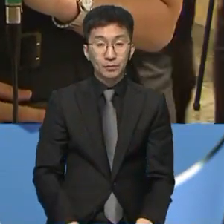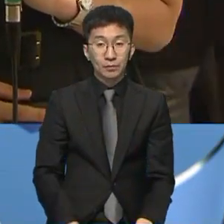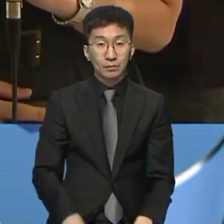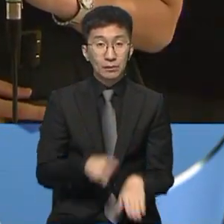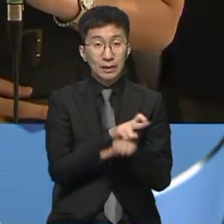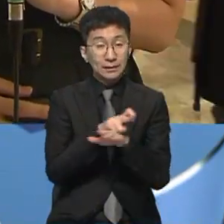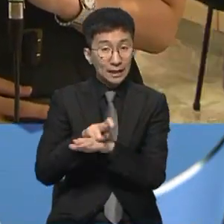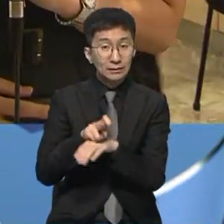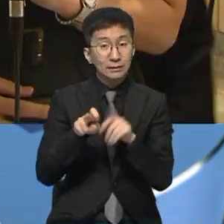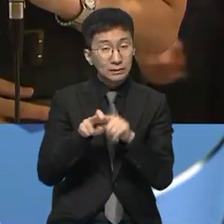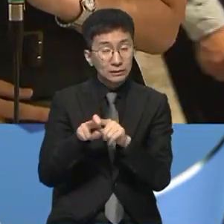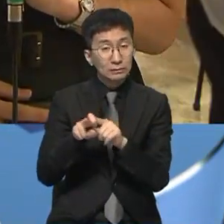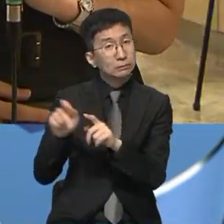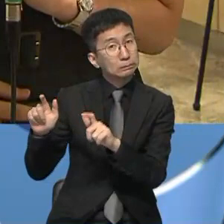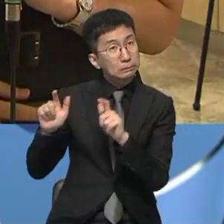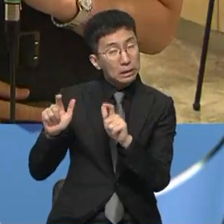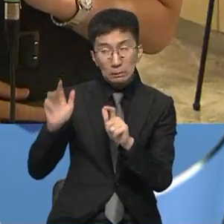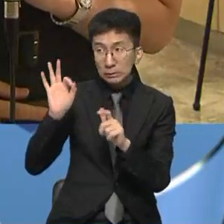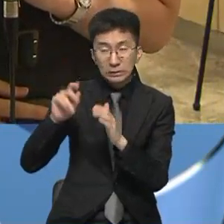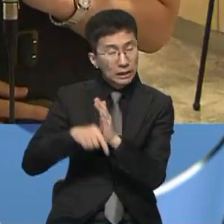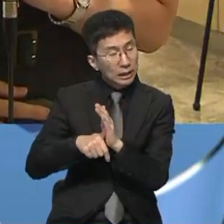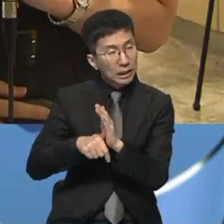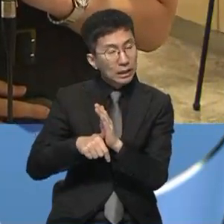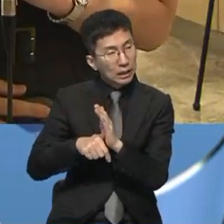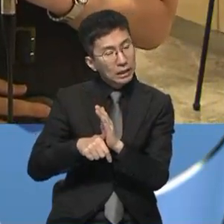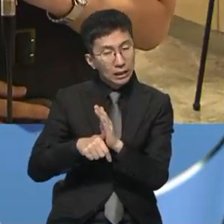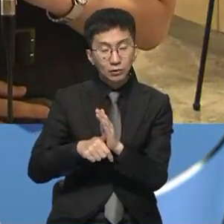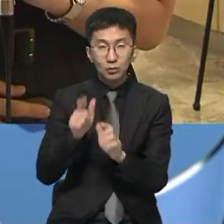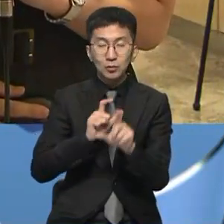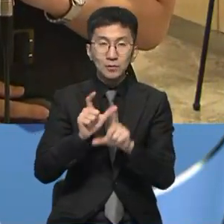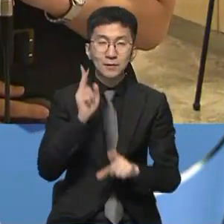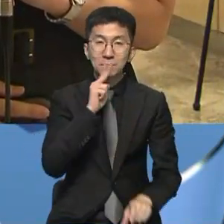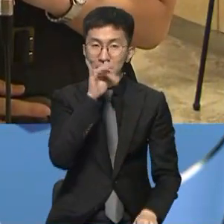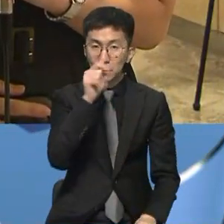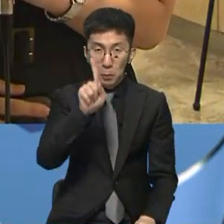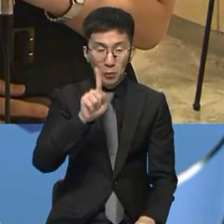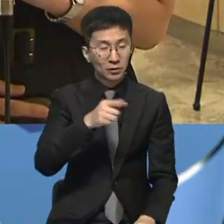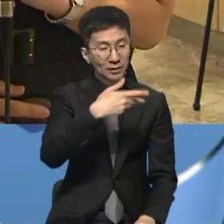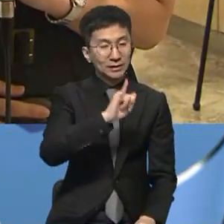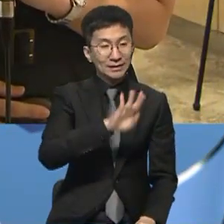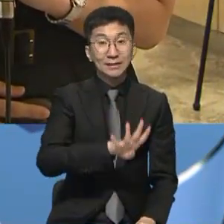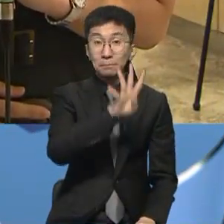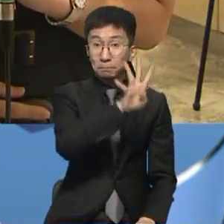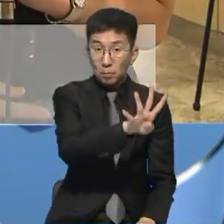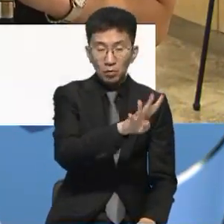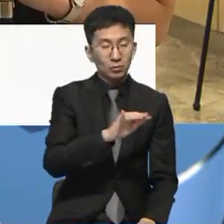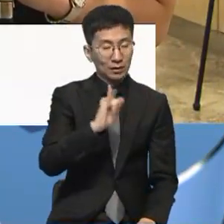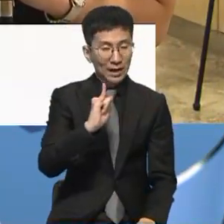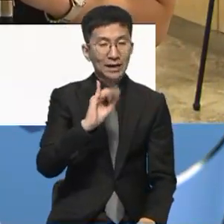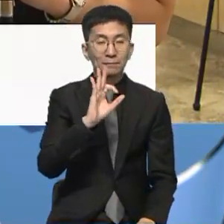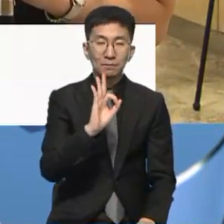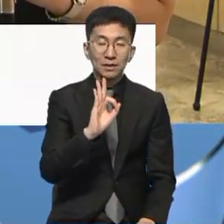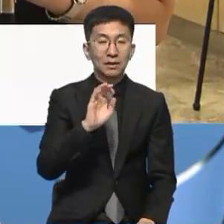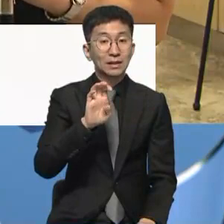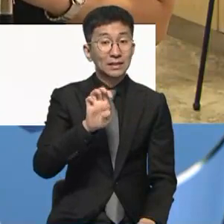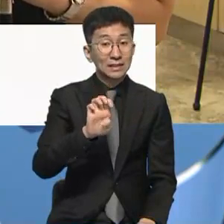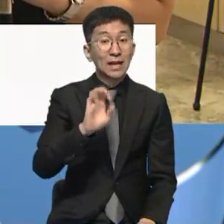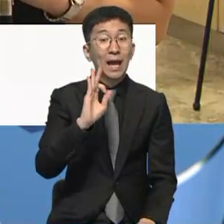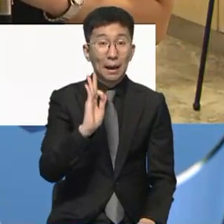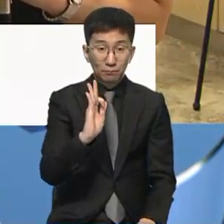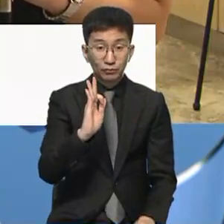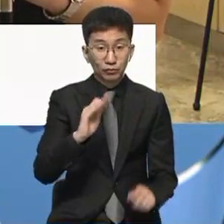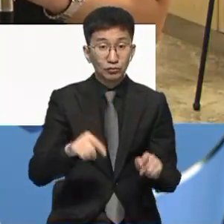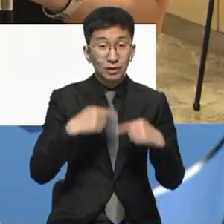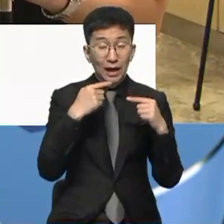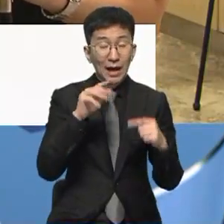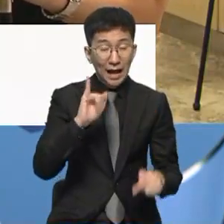사드보다 덜하지만 우리가 미국 주도의 경제협의체인 이른바 치프나 IPEF에 참여하기로 한 걸 두고도 중국의